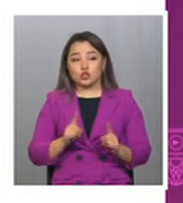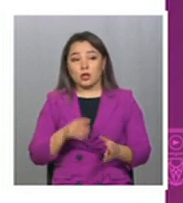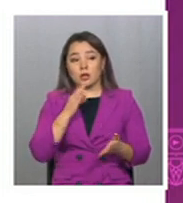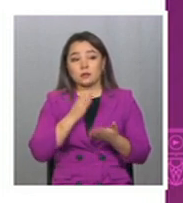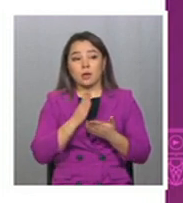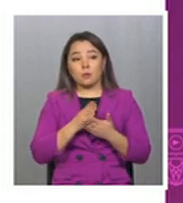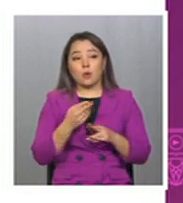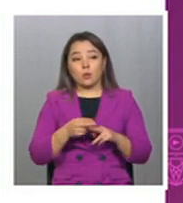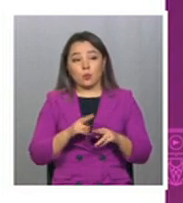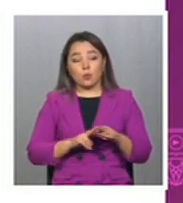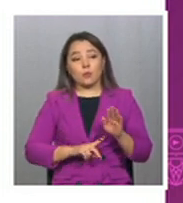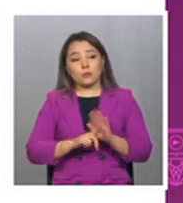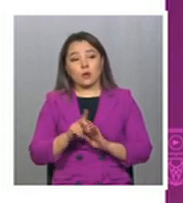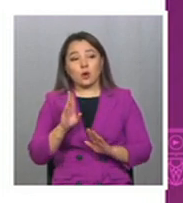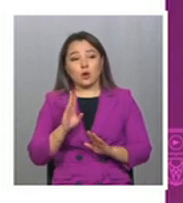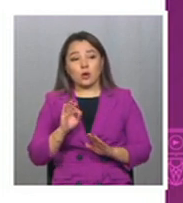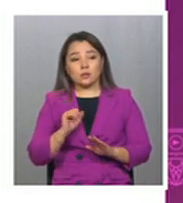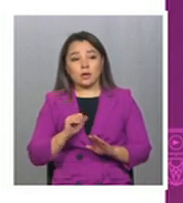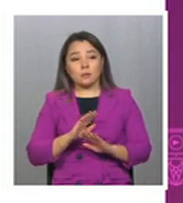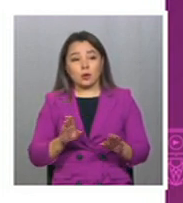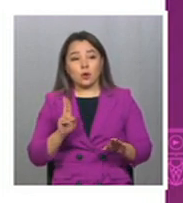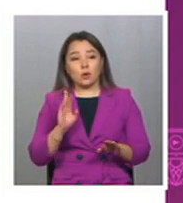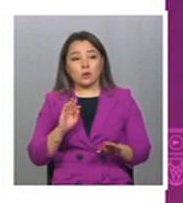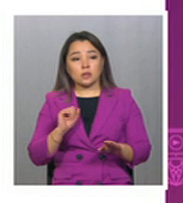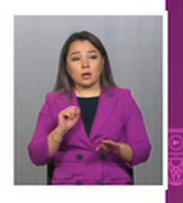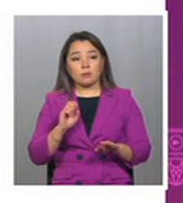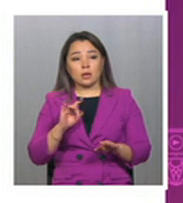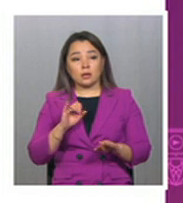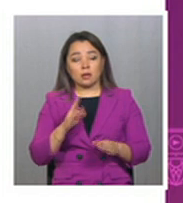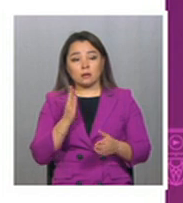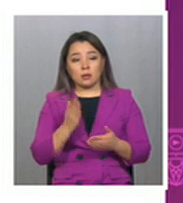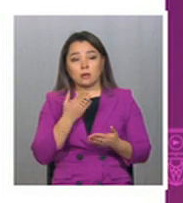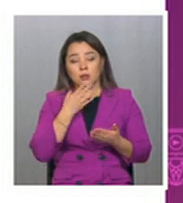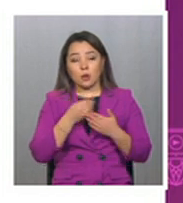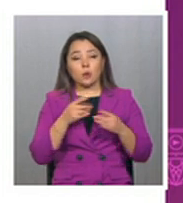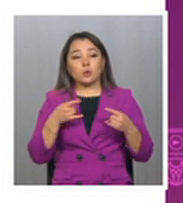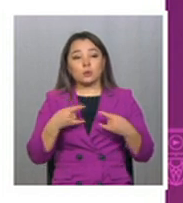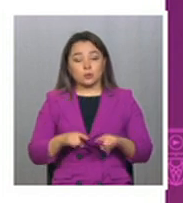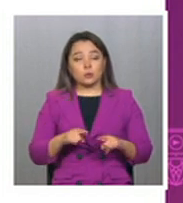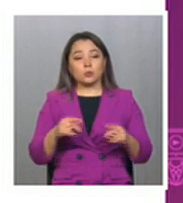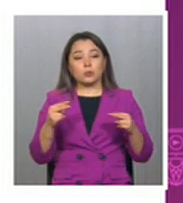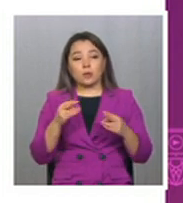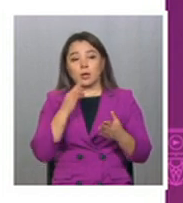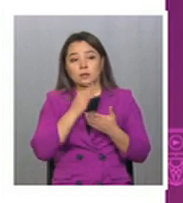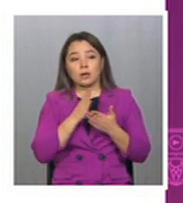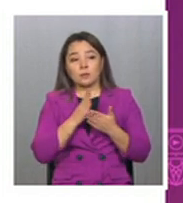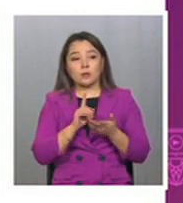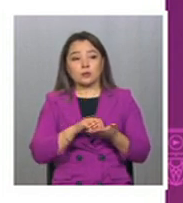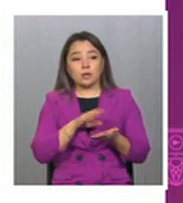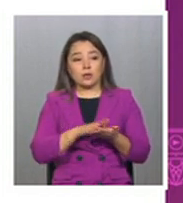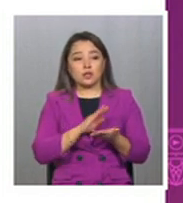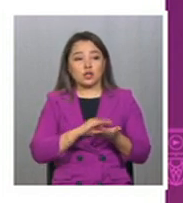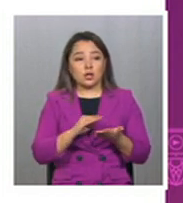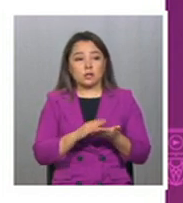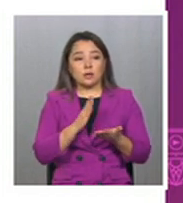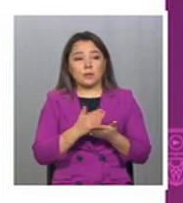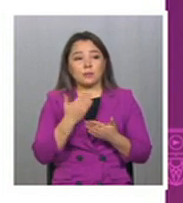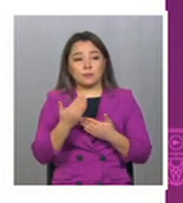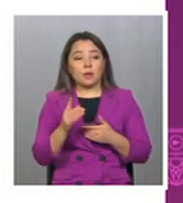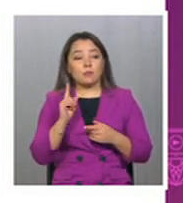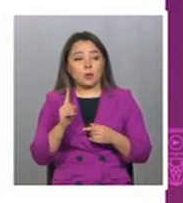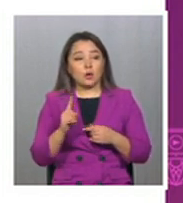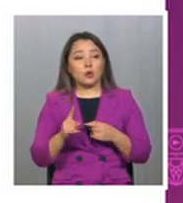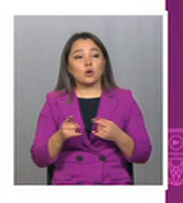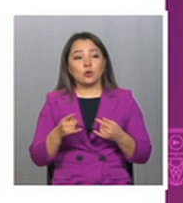бұл о баста қожа емес, қожа берген екен. Туу куәлігінің өзінде солай деп жазылған. Бірақ